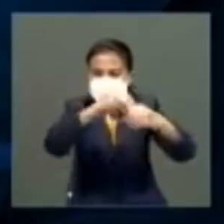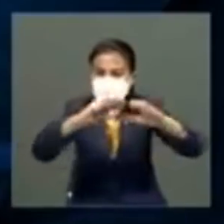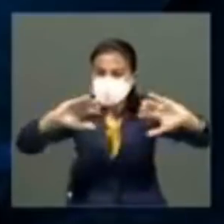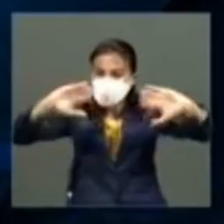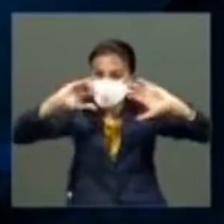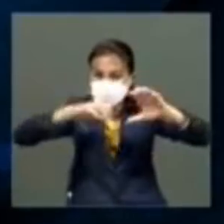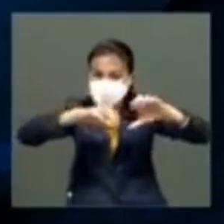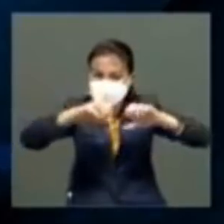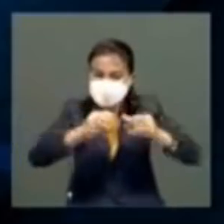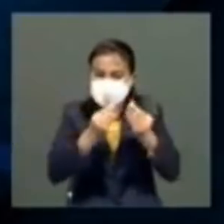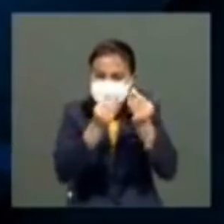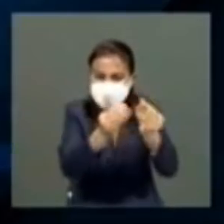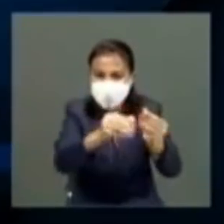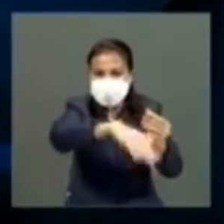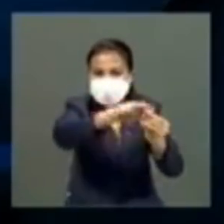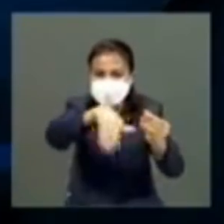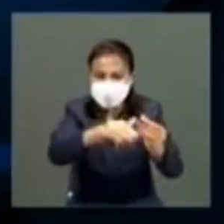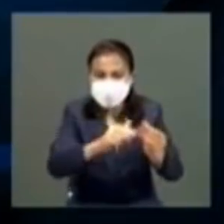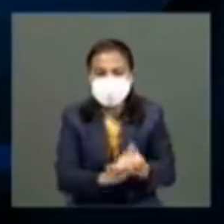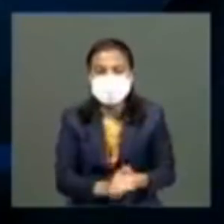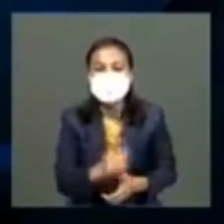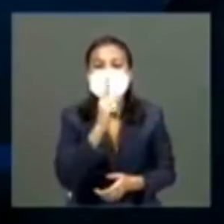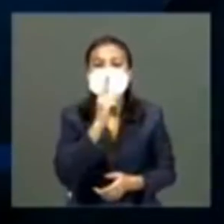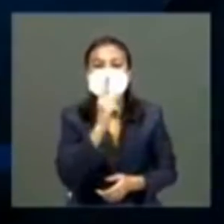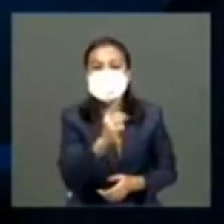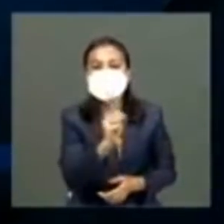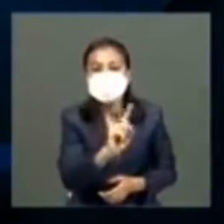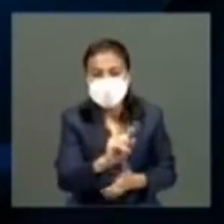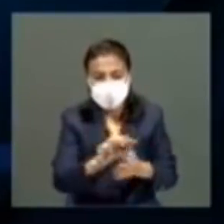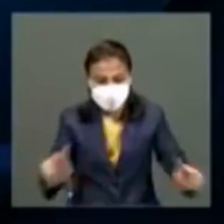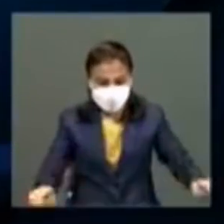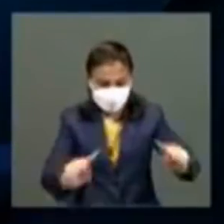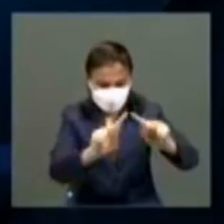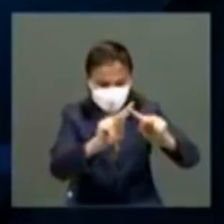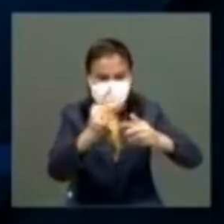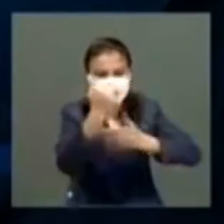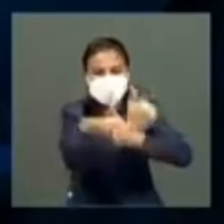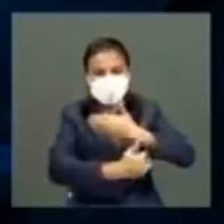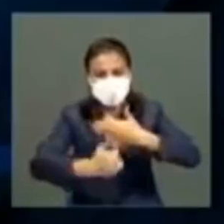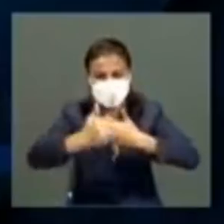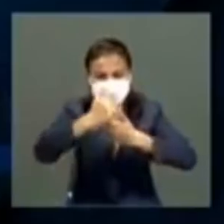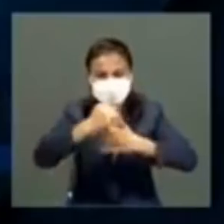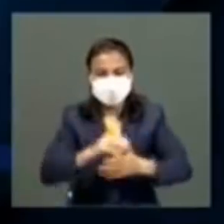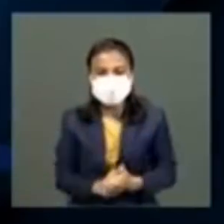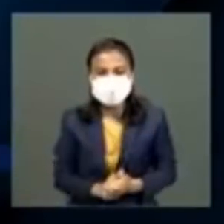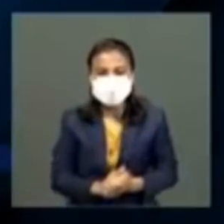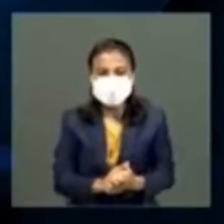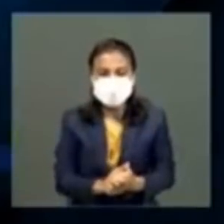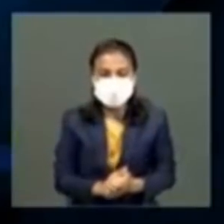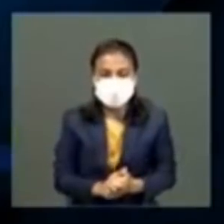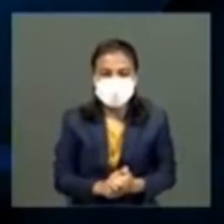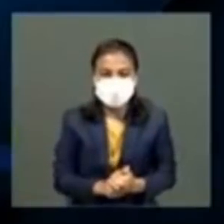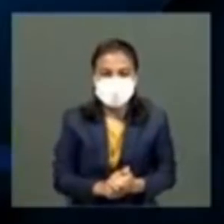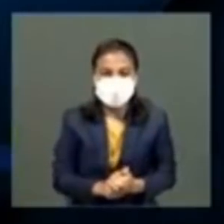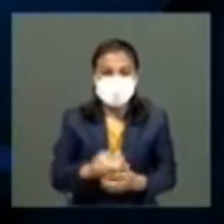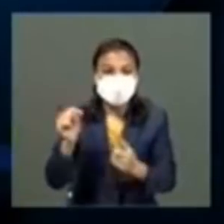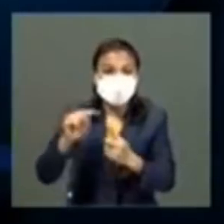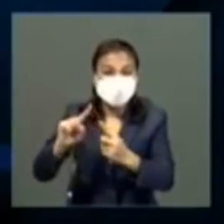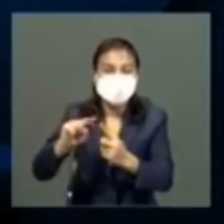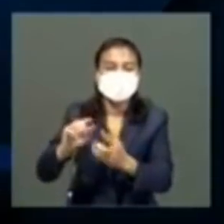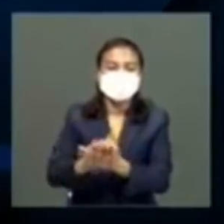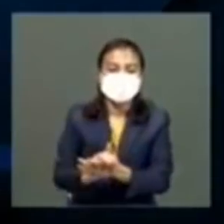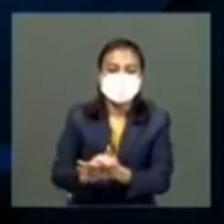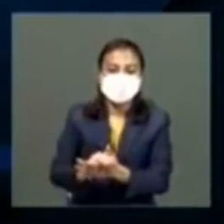จัดให้ทั้งหมดนะคะและเน้นย้ำนะคะว่าทางกระทรวงต่างประเทศได้ชะลอการออกเอกสาร